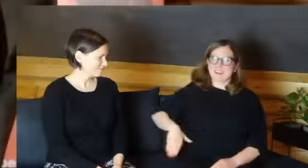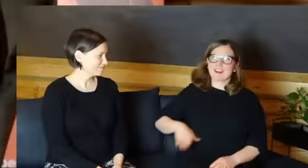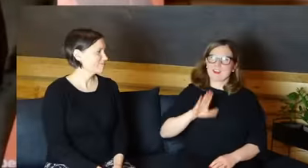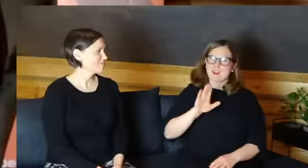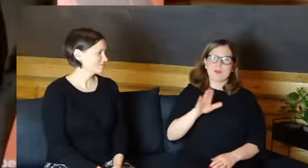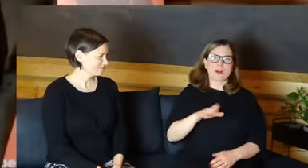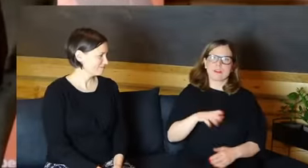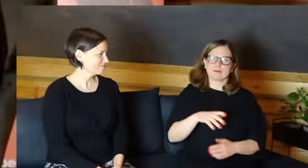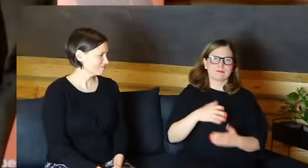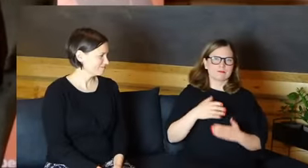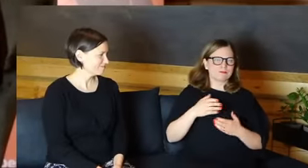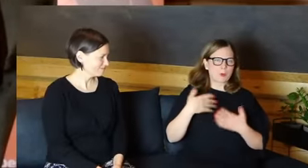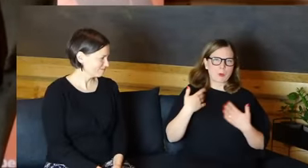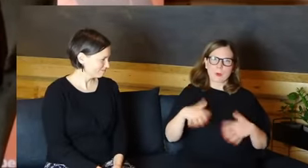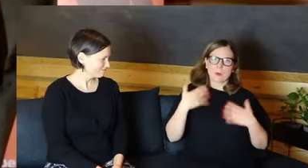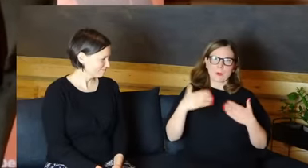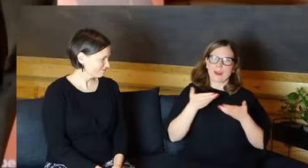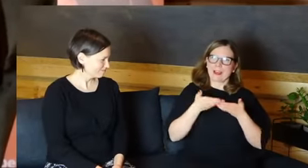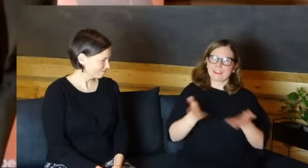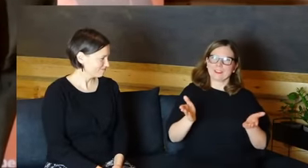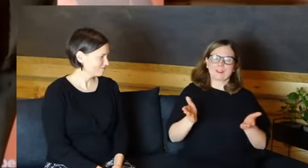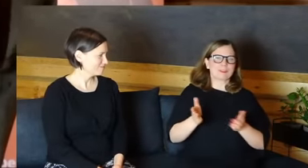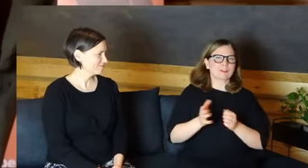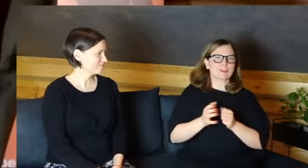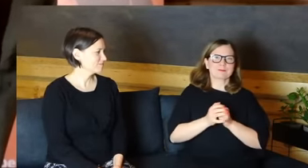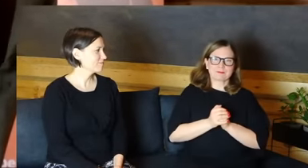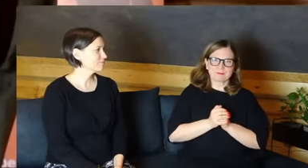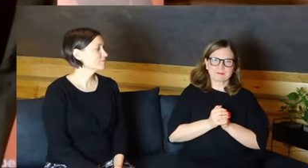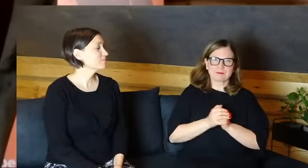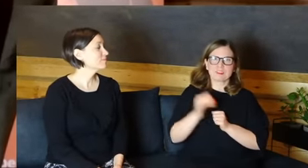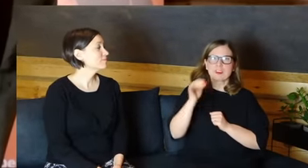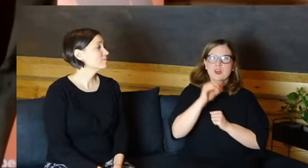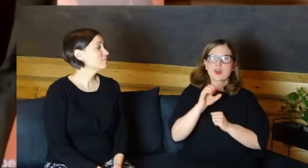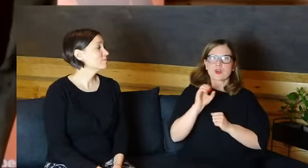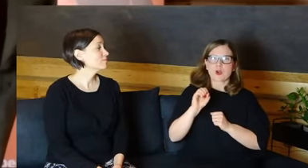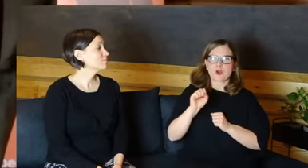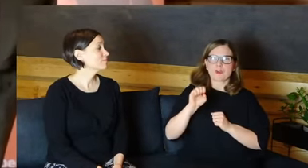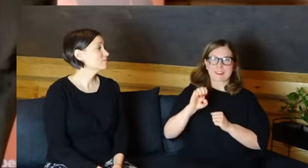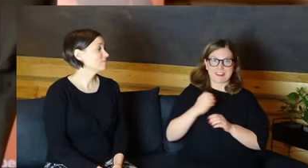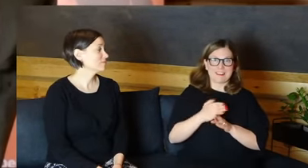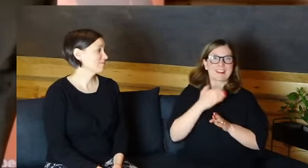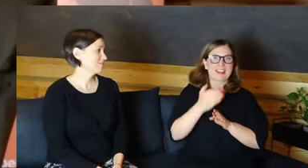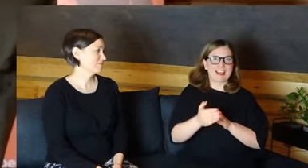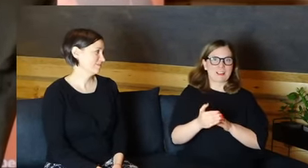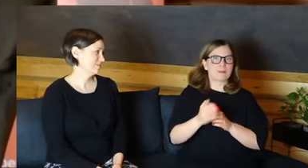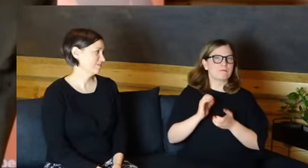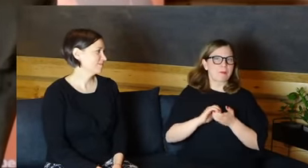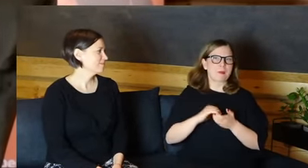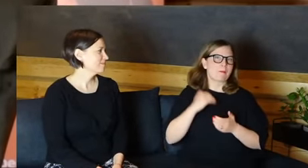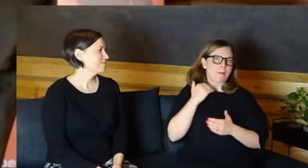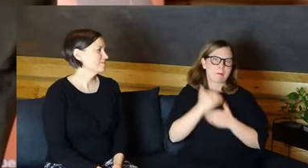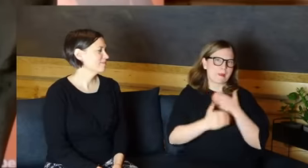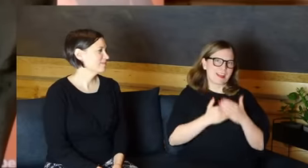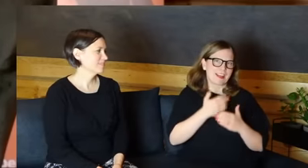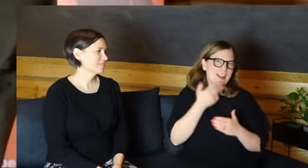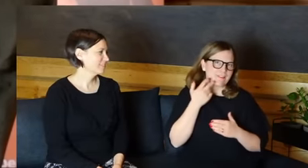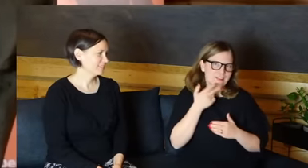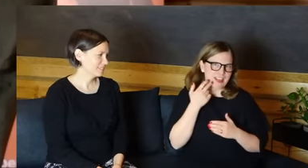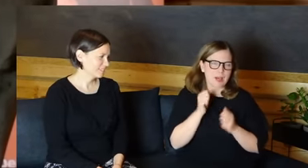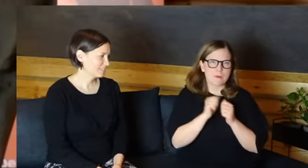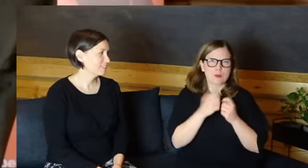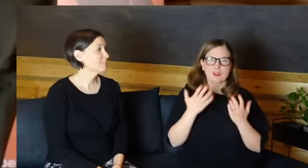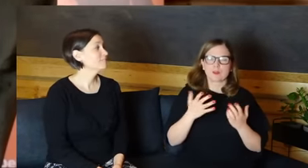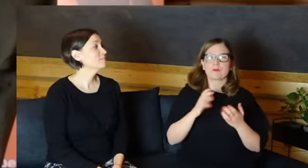isännän veto. Joo, sen jälkeen niin tämä ei ole vielä perinne, mutta otetaan semmoinen